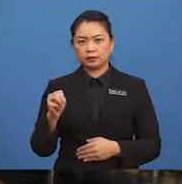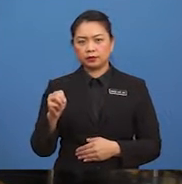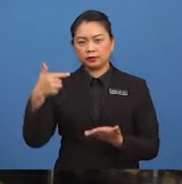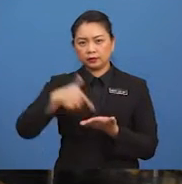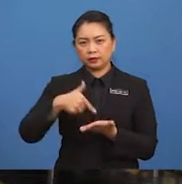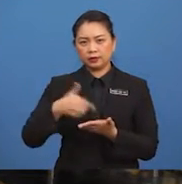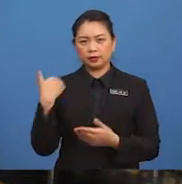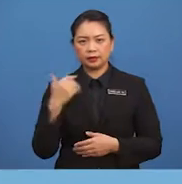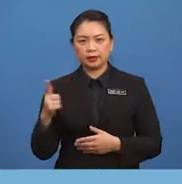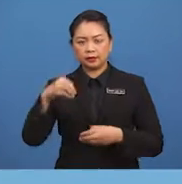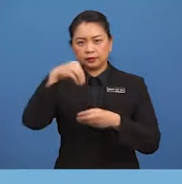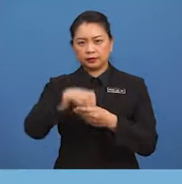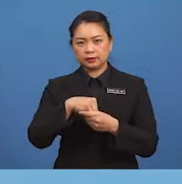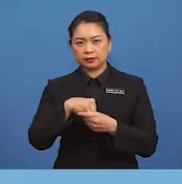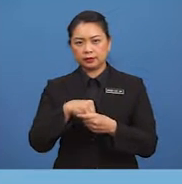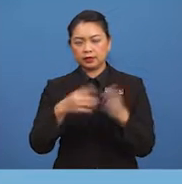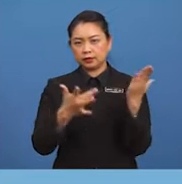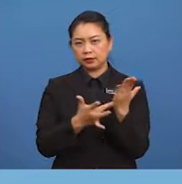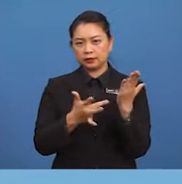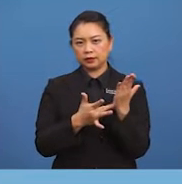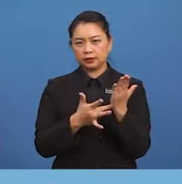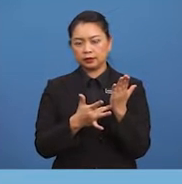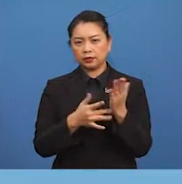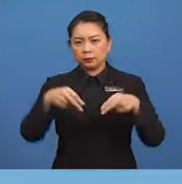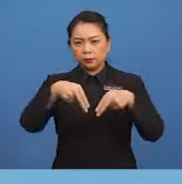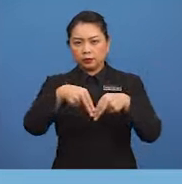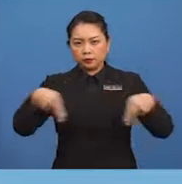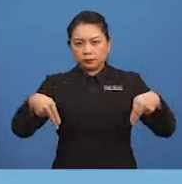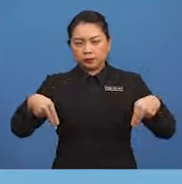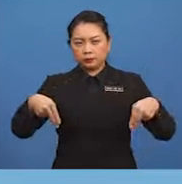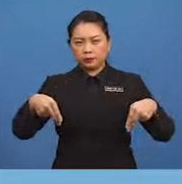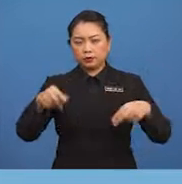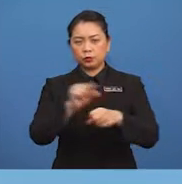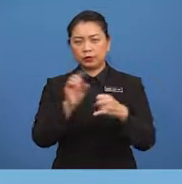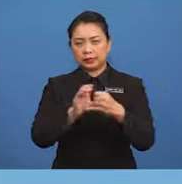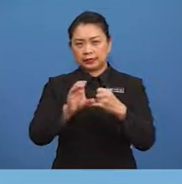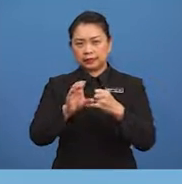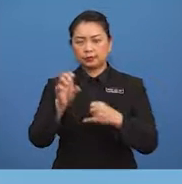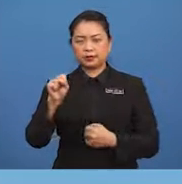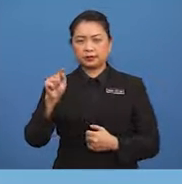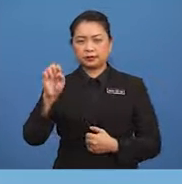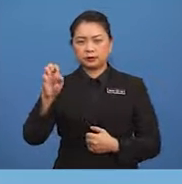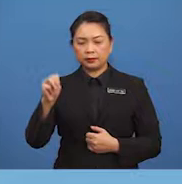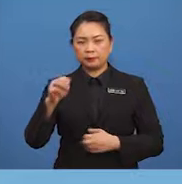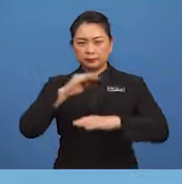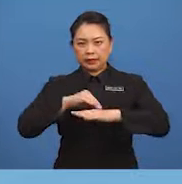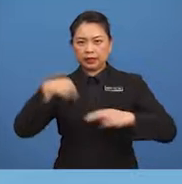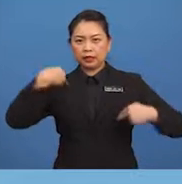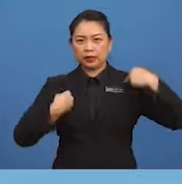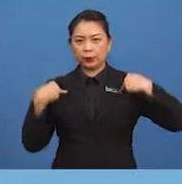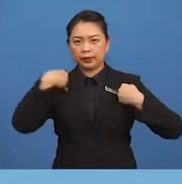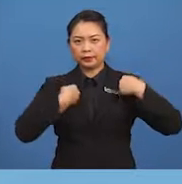mitosis yang seterusnya adalah dalam teknik pengkulturan dan menggunakan sel stem daripada haiwan.